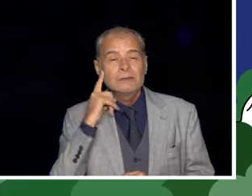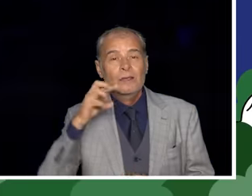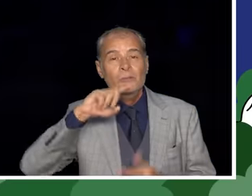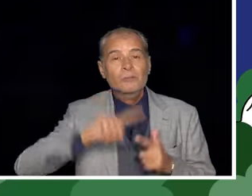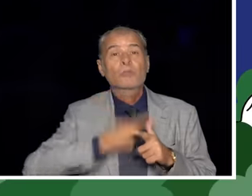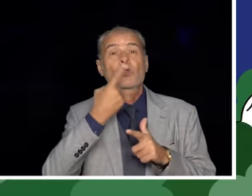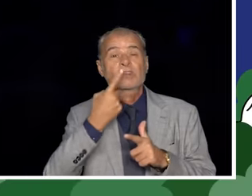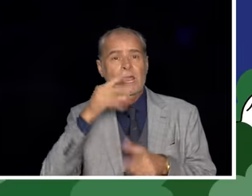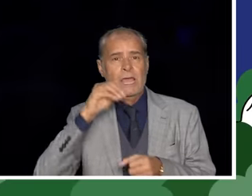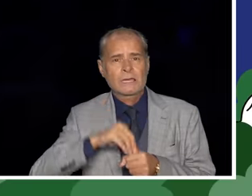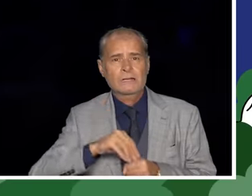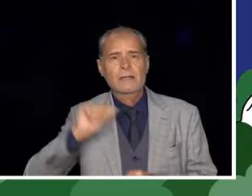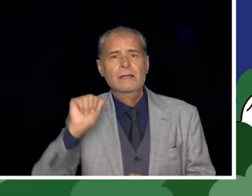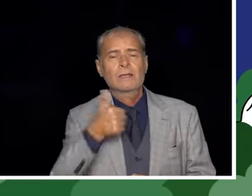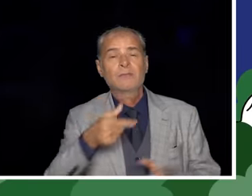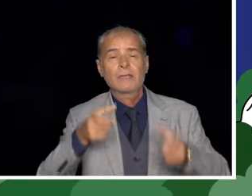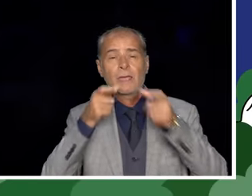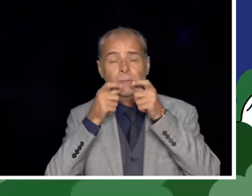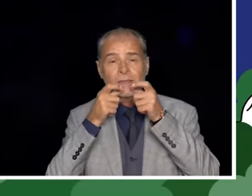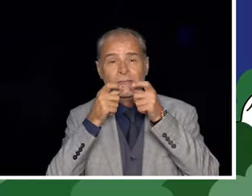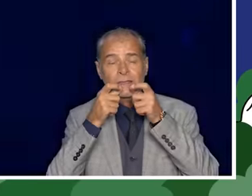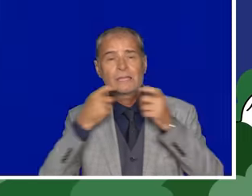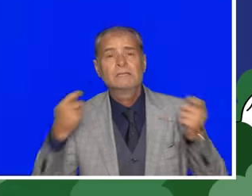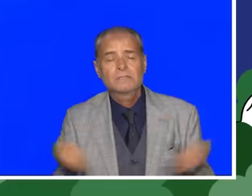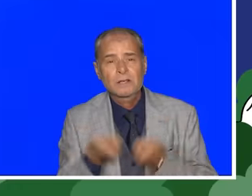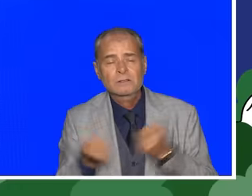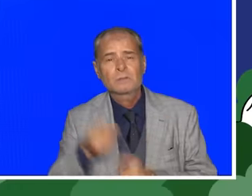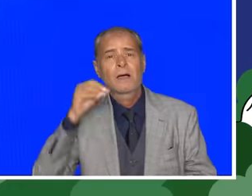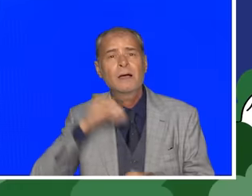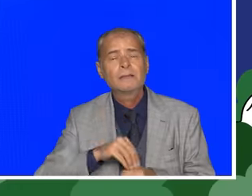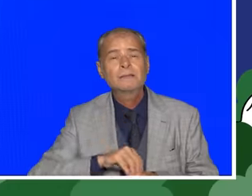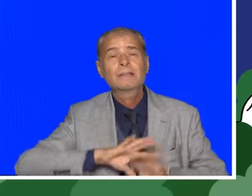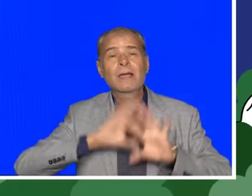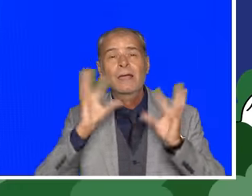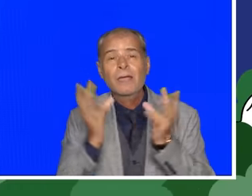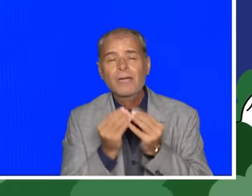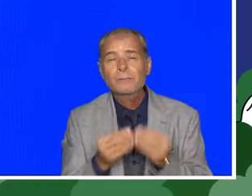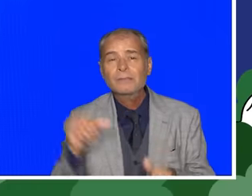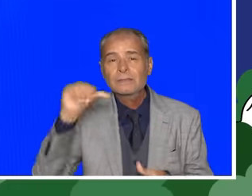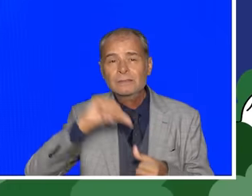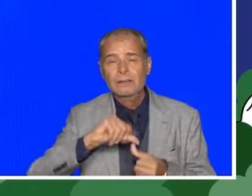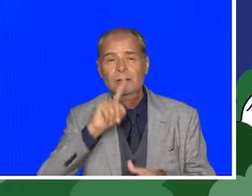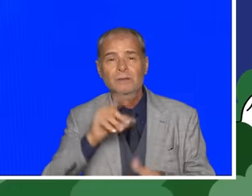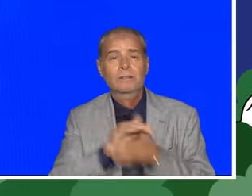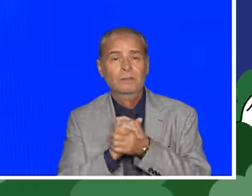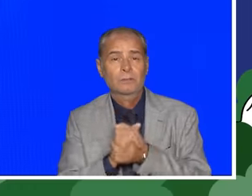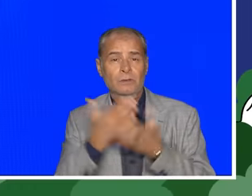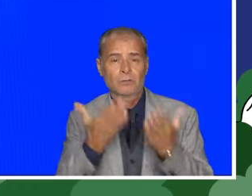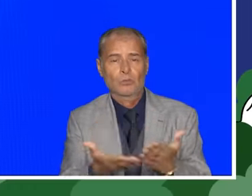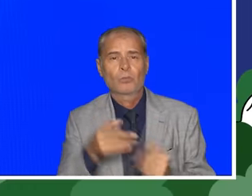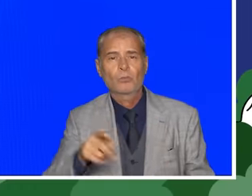proje ekiplerini kıymetli emekleri ve özverili çalışmaları için bir kez daha kutluyorum